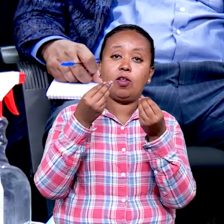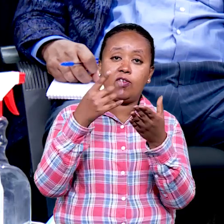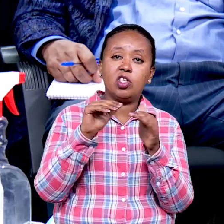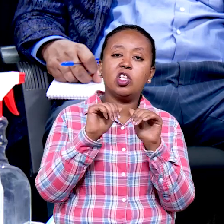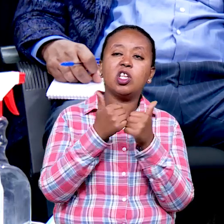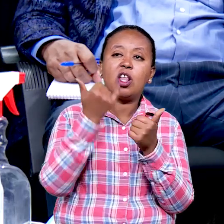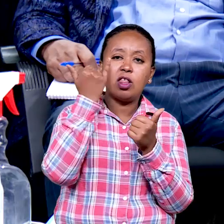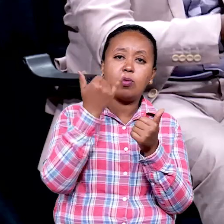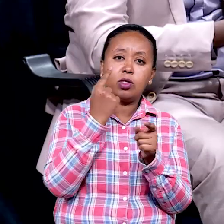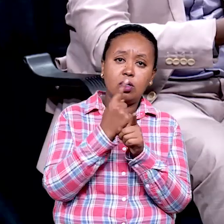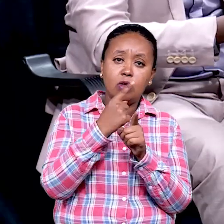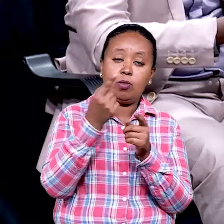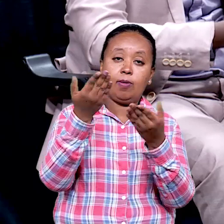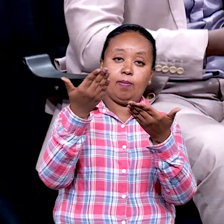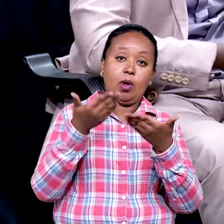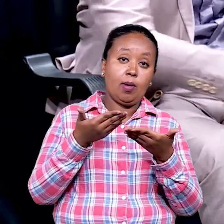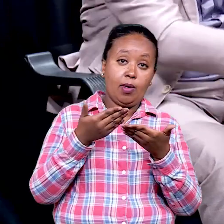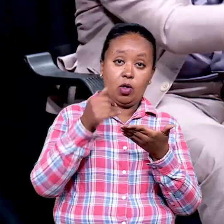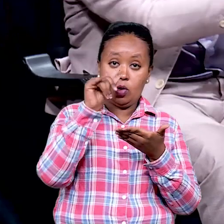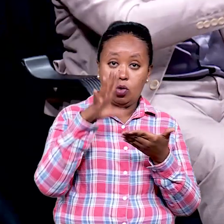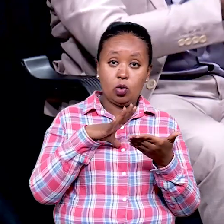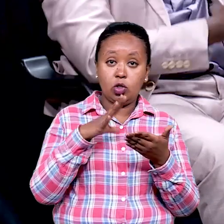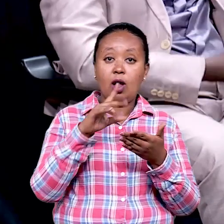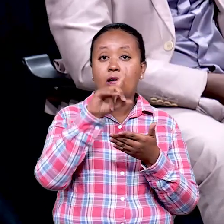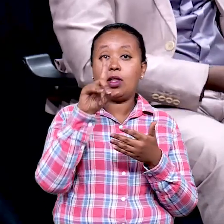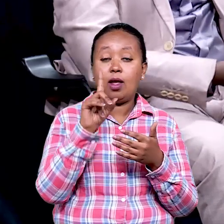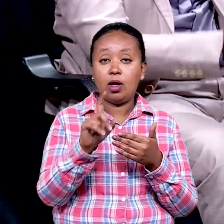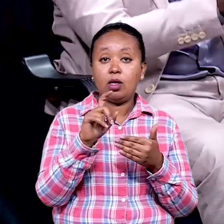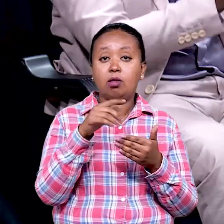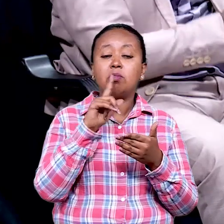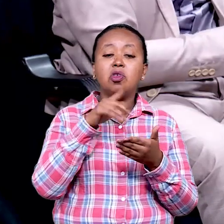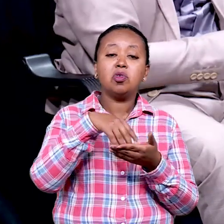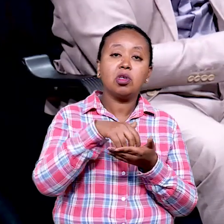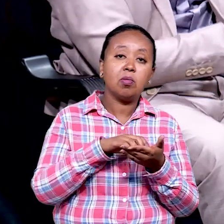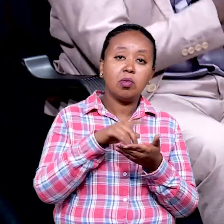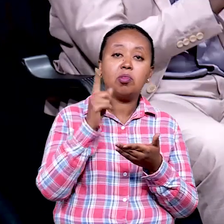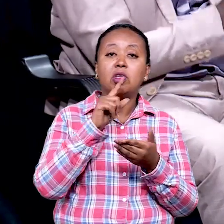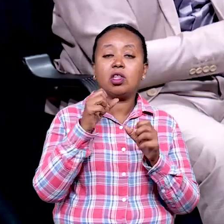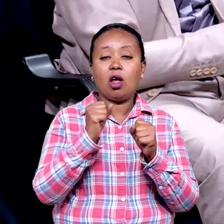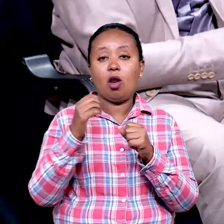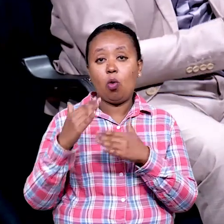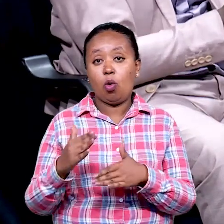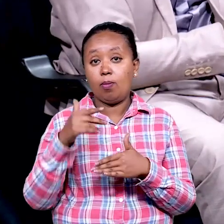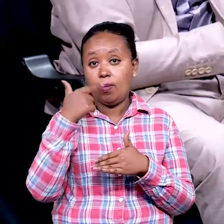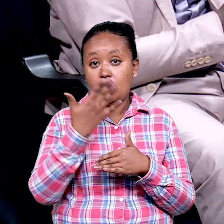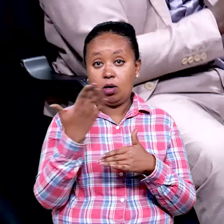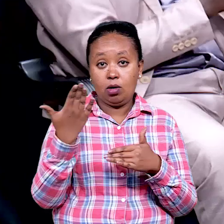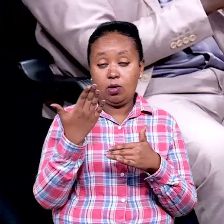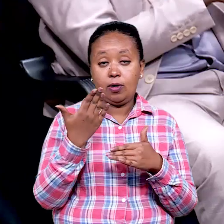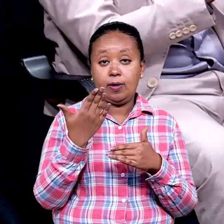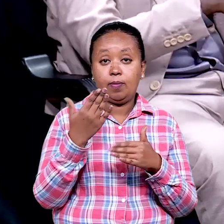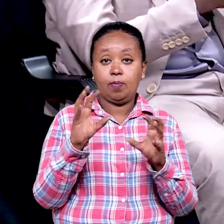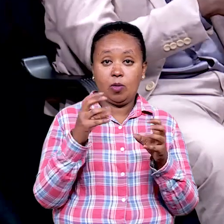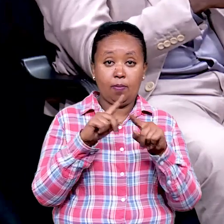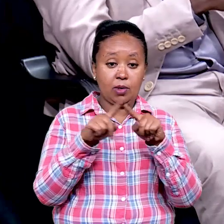ሳይሆን በሰራሻቸው ስራዎች ላይም የሰዎችን አተያይ፣ ድክመቱ ምንድን ነው፣ ጠንካራ ጎኑ ምንድን ነው ምናምን የምታደርጊው።